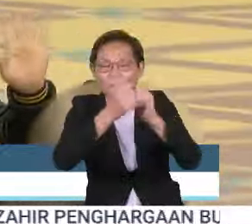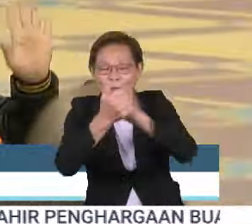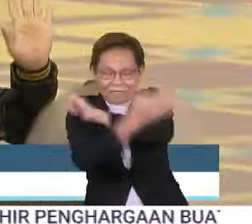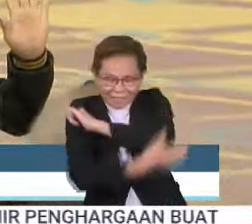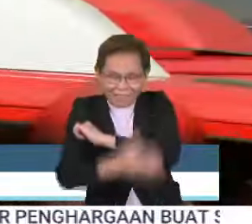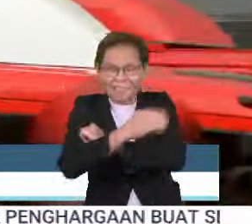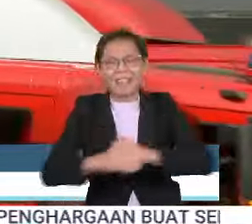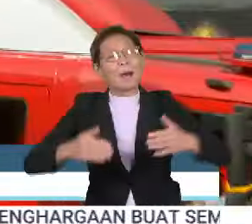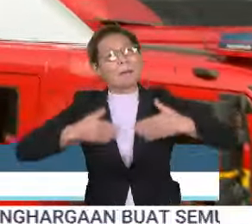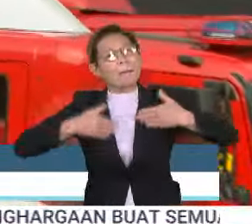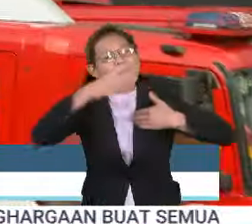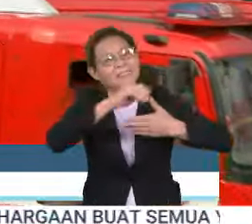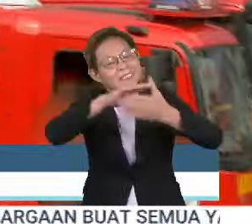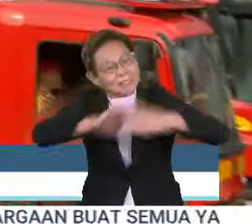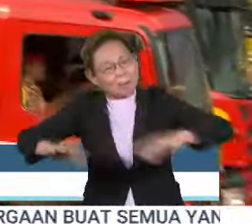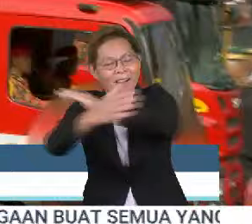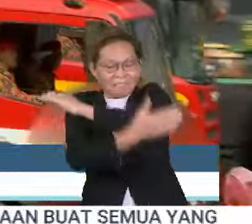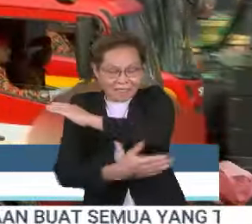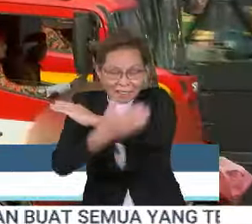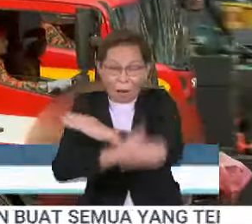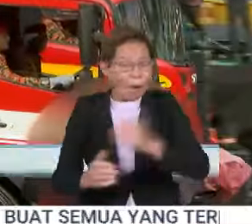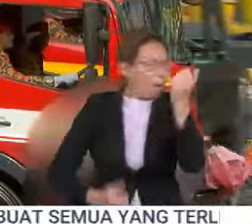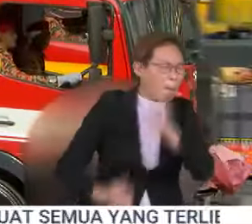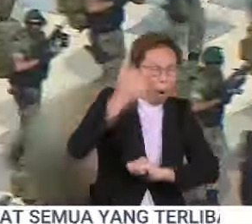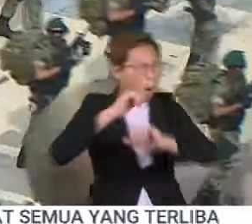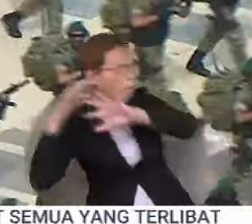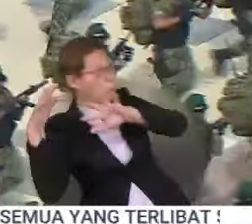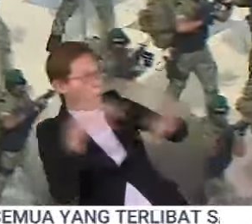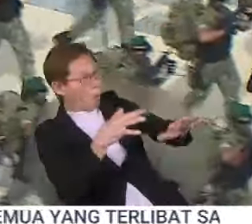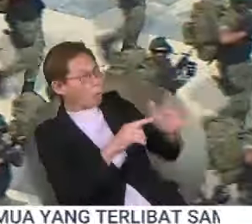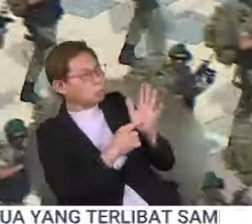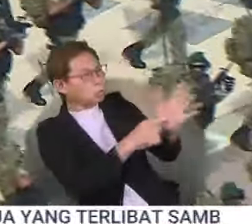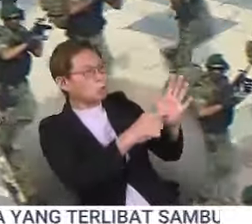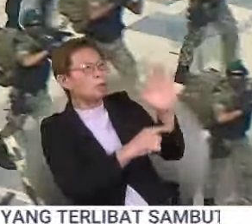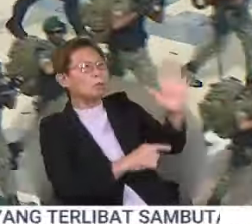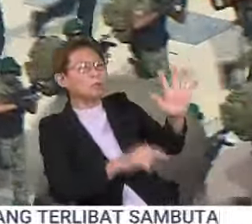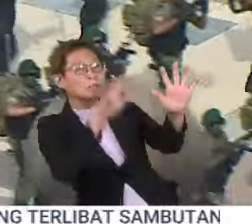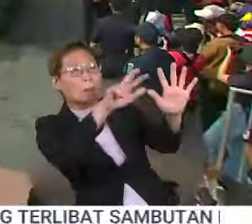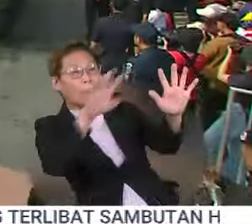negara, kesejahteraan dan keselamatan negara. Paling mencuri tumpuan pertunjukan